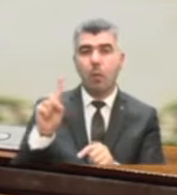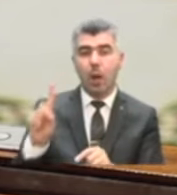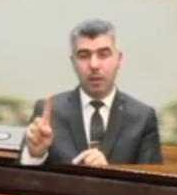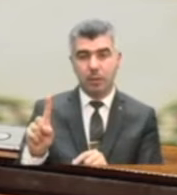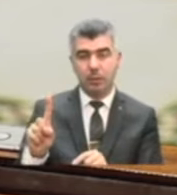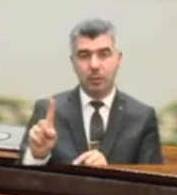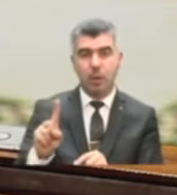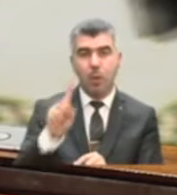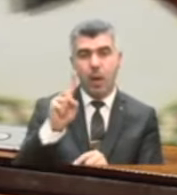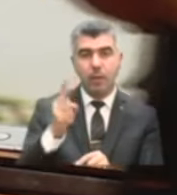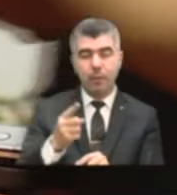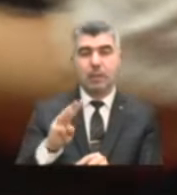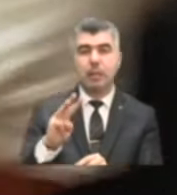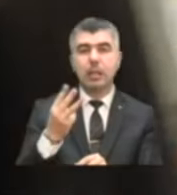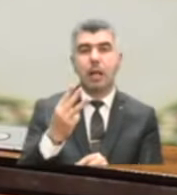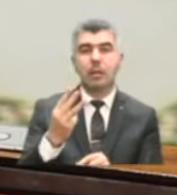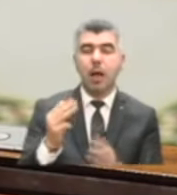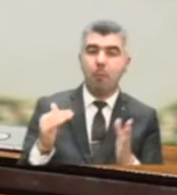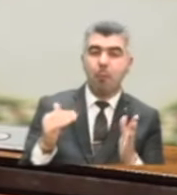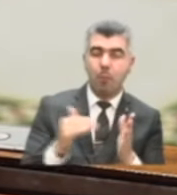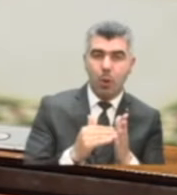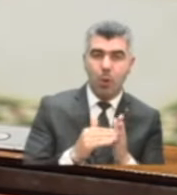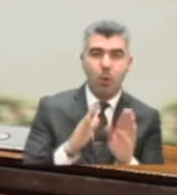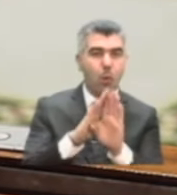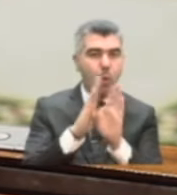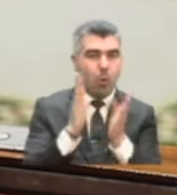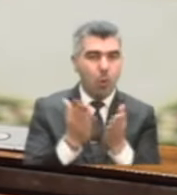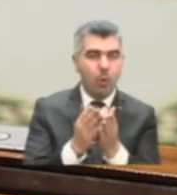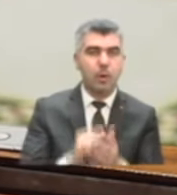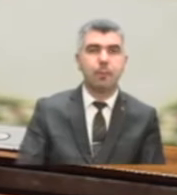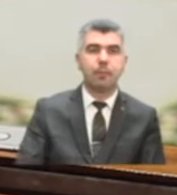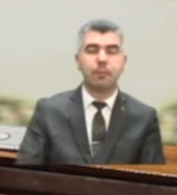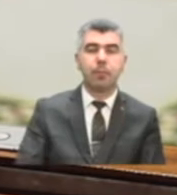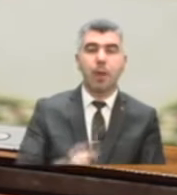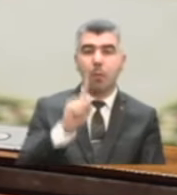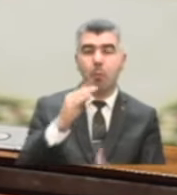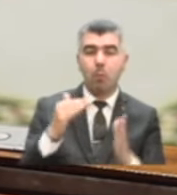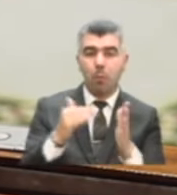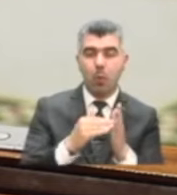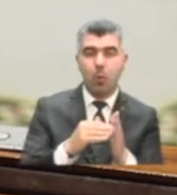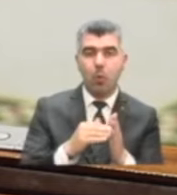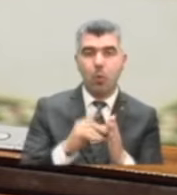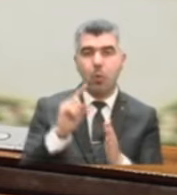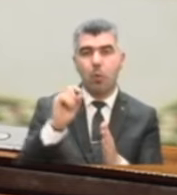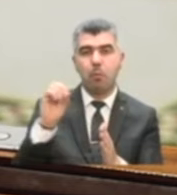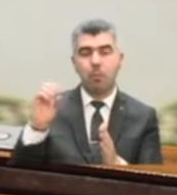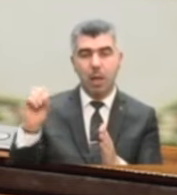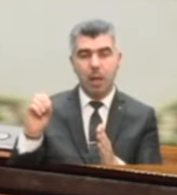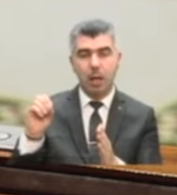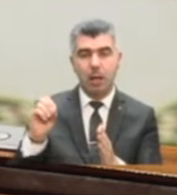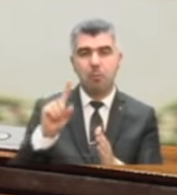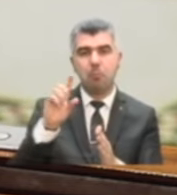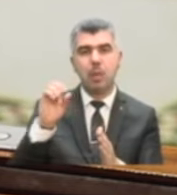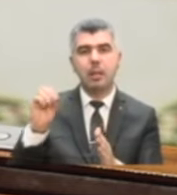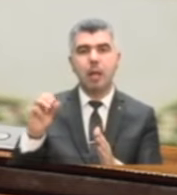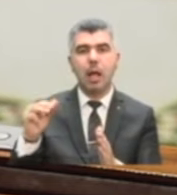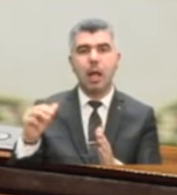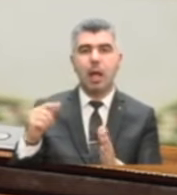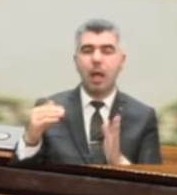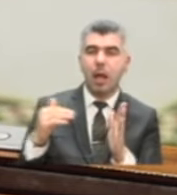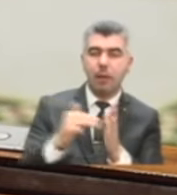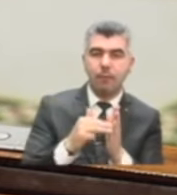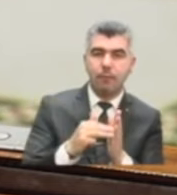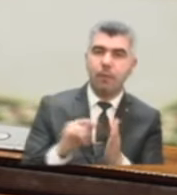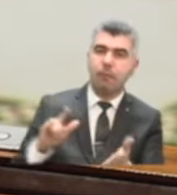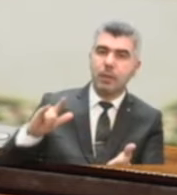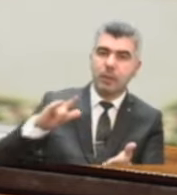كالتالي، 1.3 مليون اجمالا، منها 1,100,000 بحريا و 200,000 جويا فقط